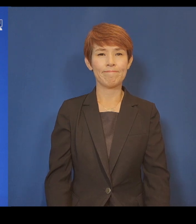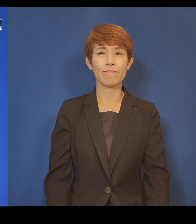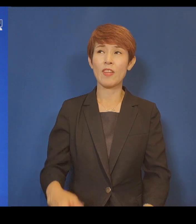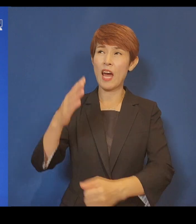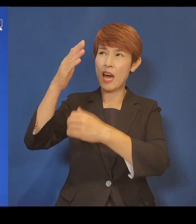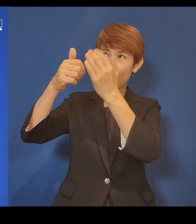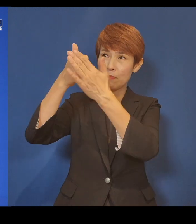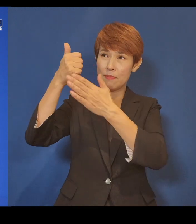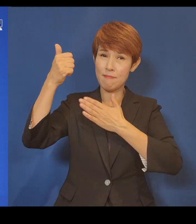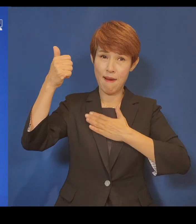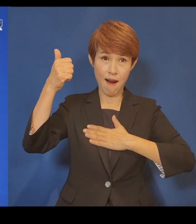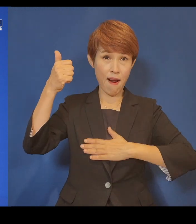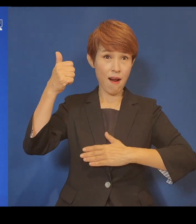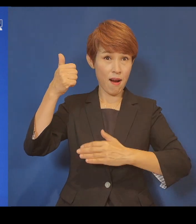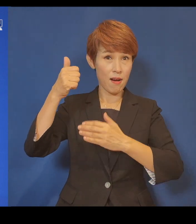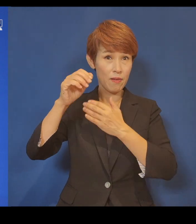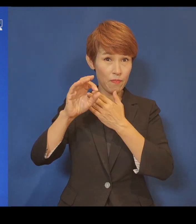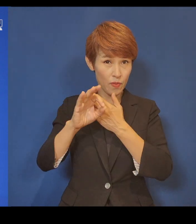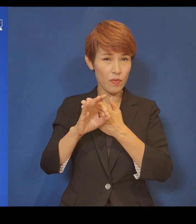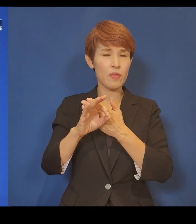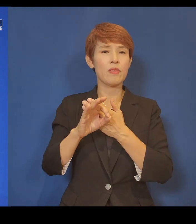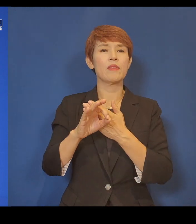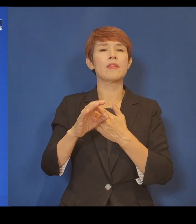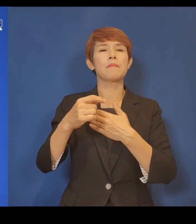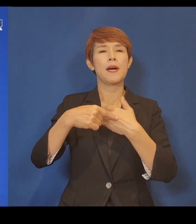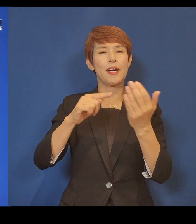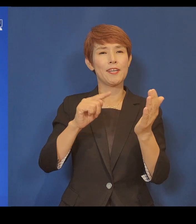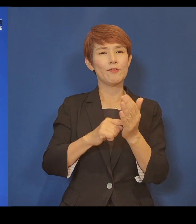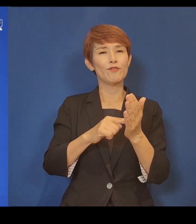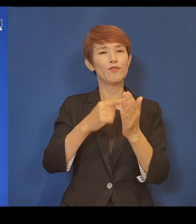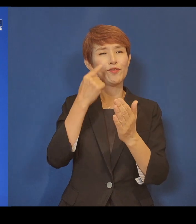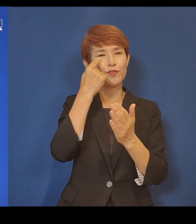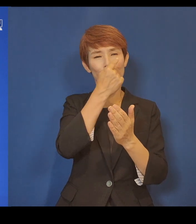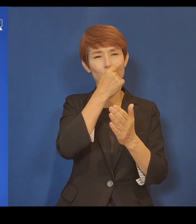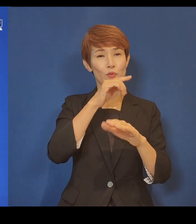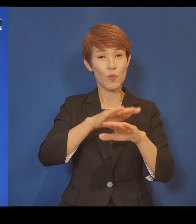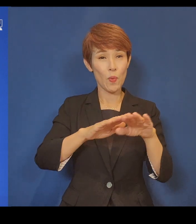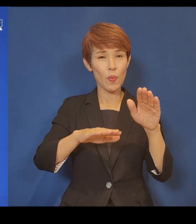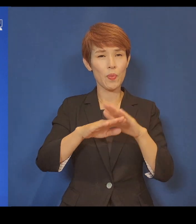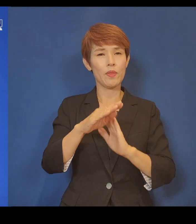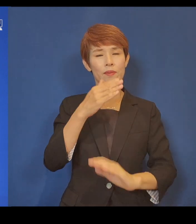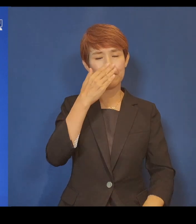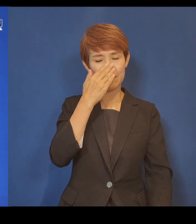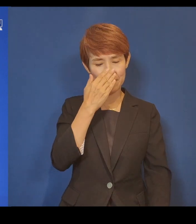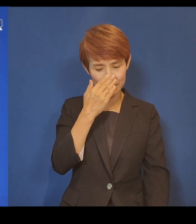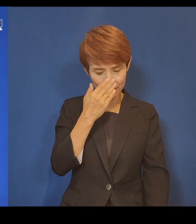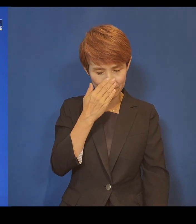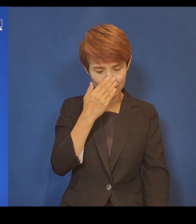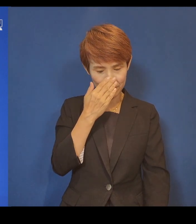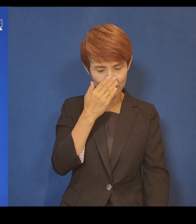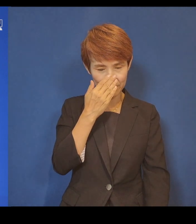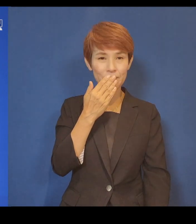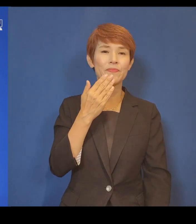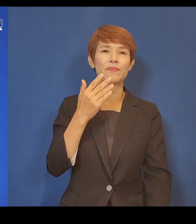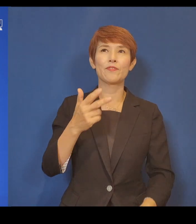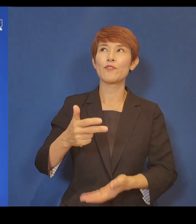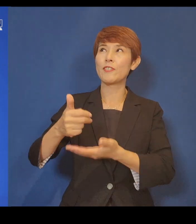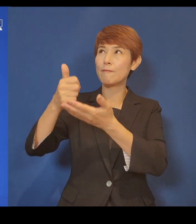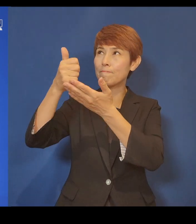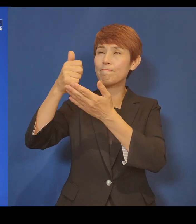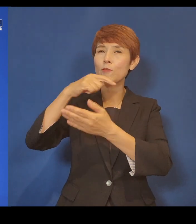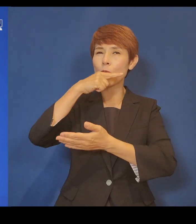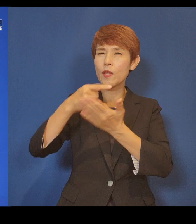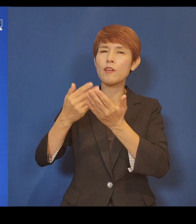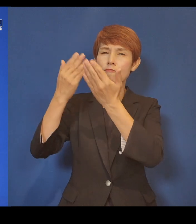진짜로 하나님을 알면 마음과 눈과 손발이 가장 낮아져서 주인 앞에